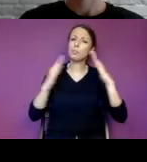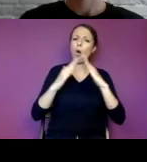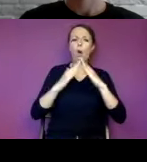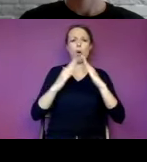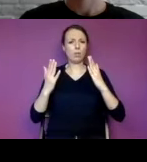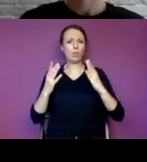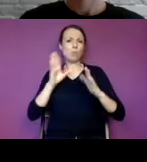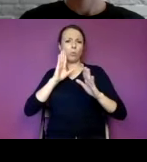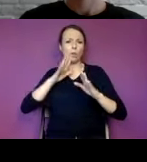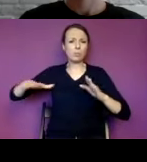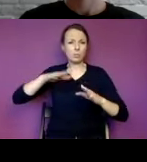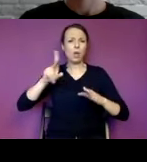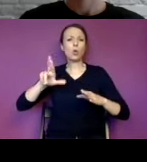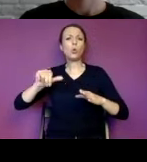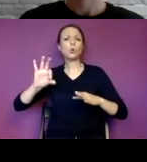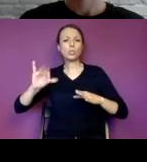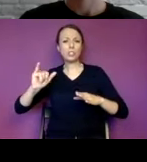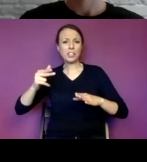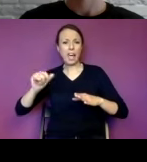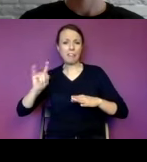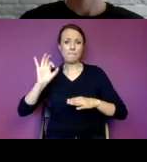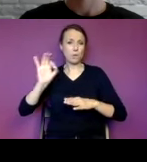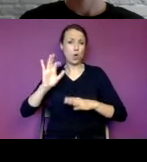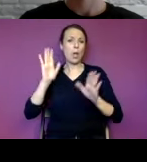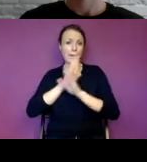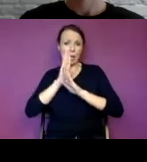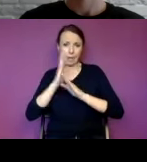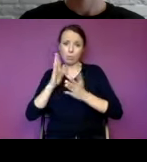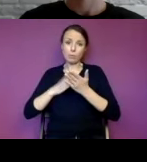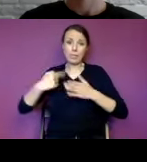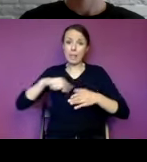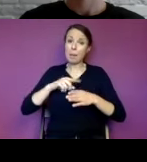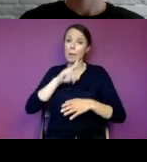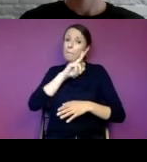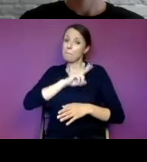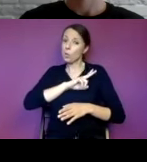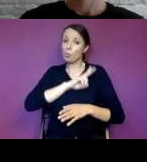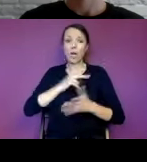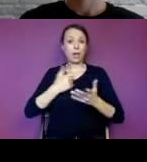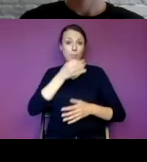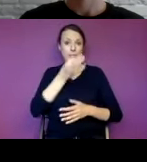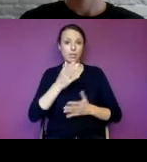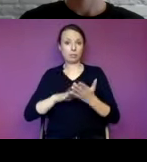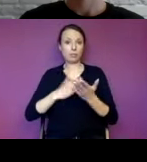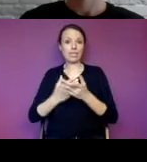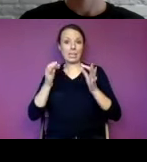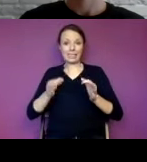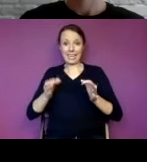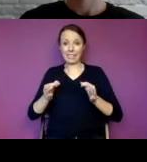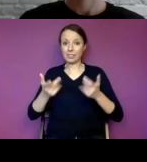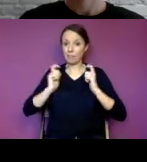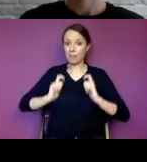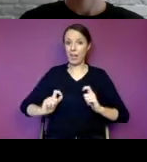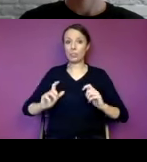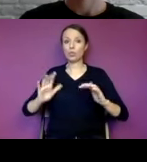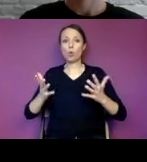oferują, ale to jest pytanie, czy współczesna tożsamość wsi to nie są domy z pustaków i wielkie serwerownie i